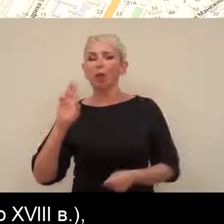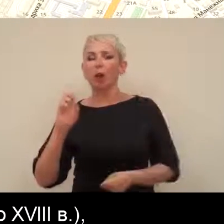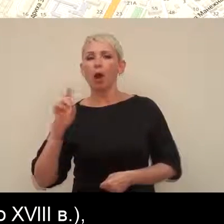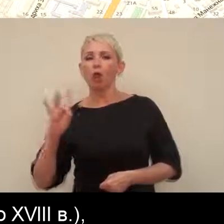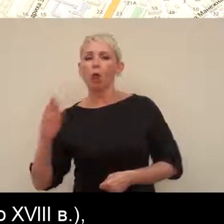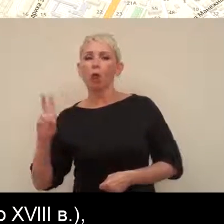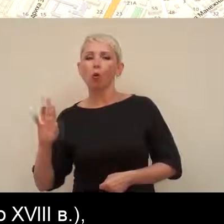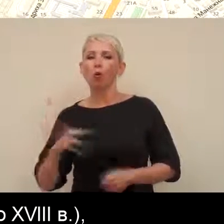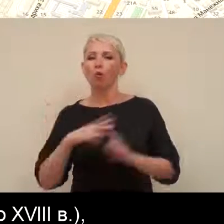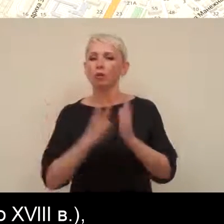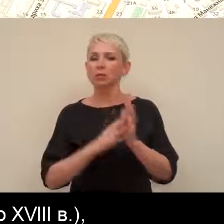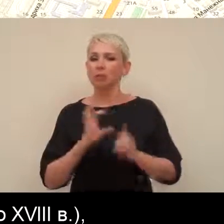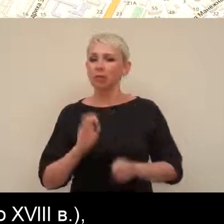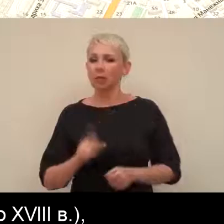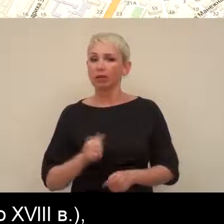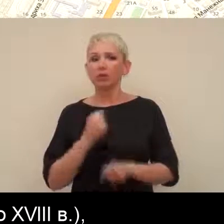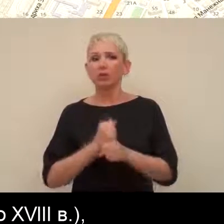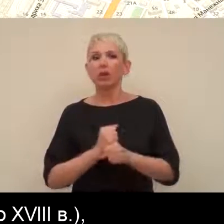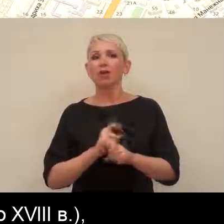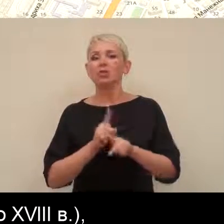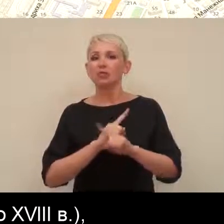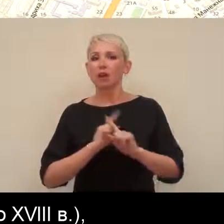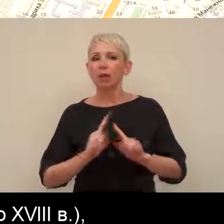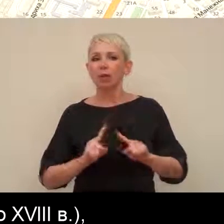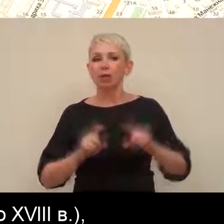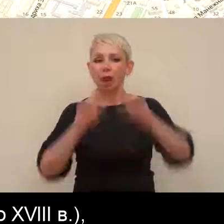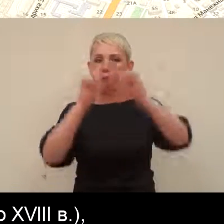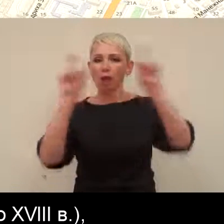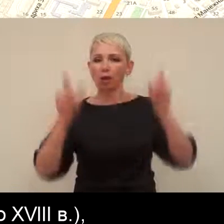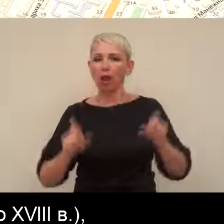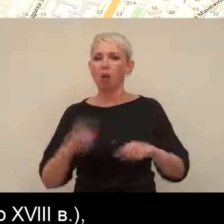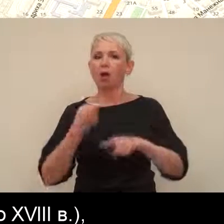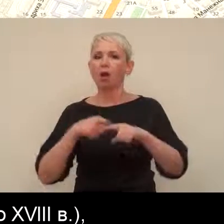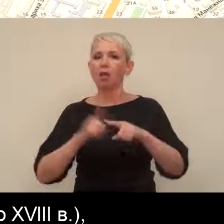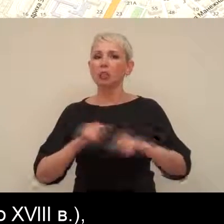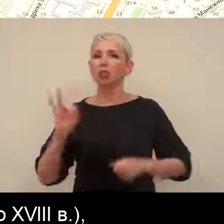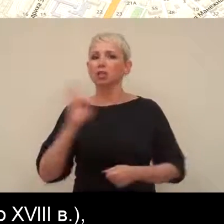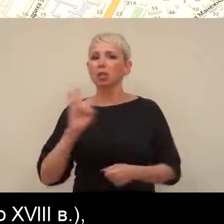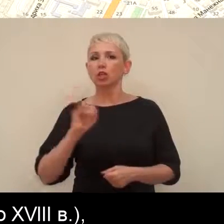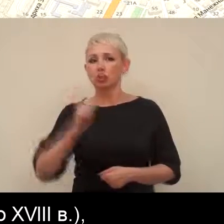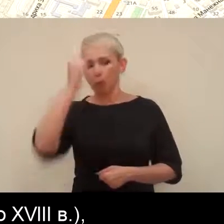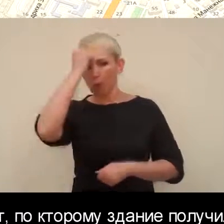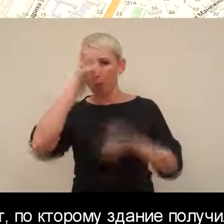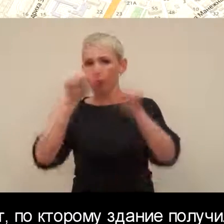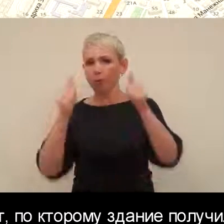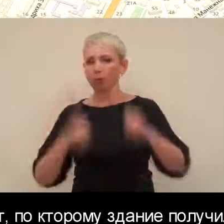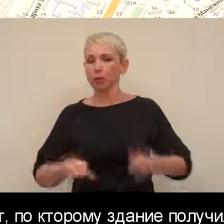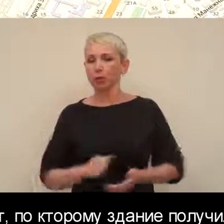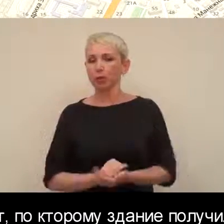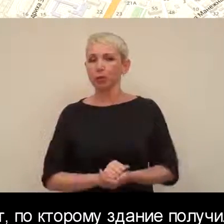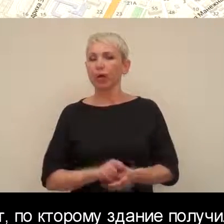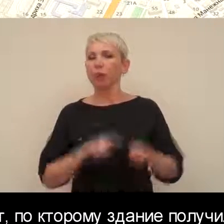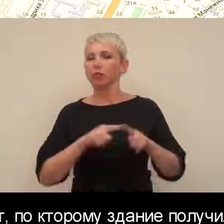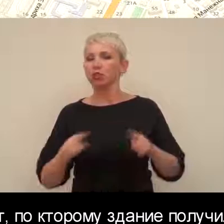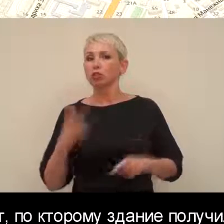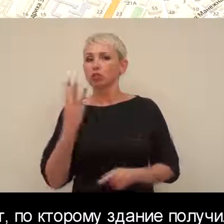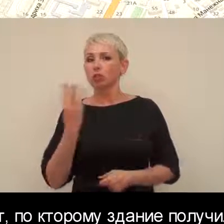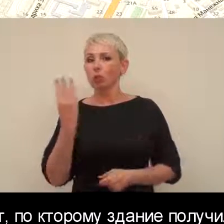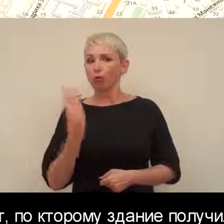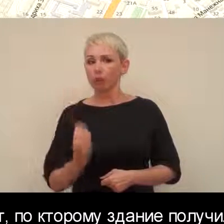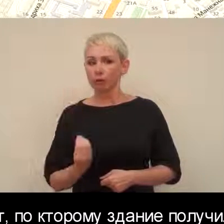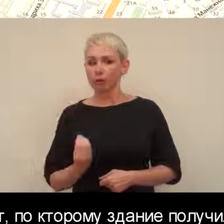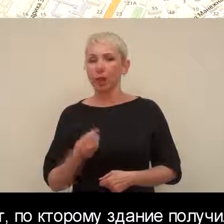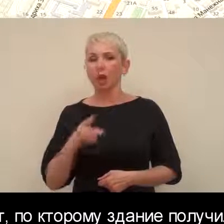Создавая своеобразную раму этому историческому памятнику. В течение трех дней